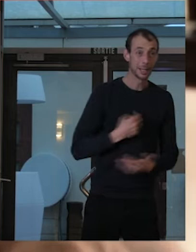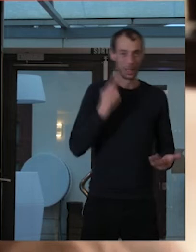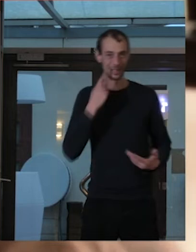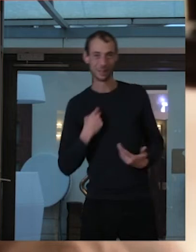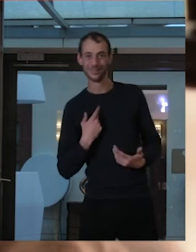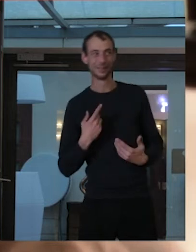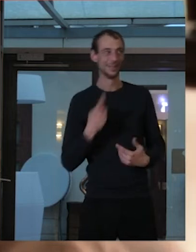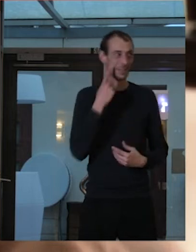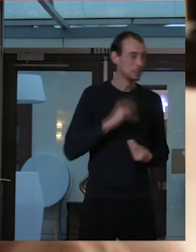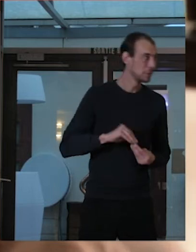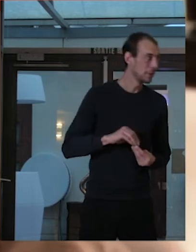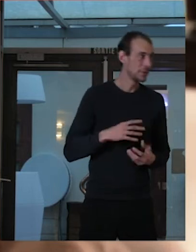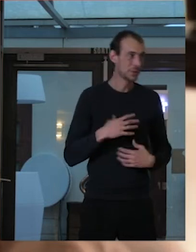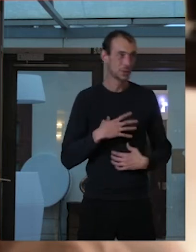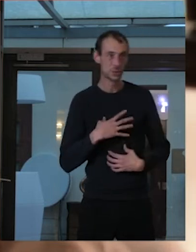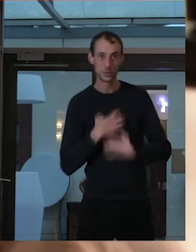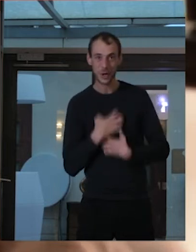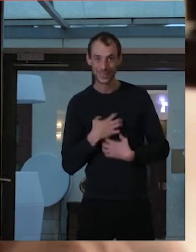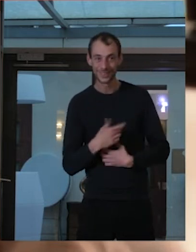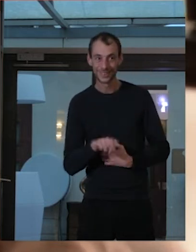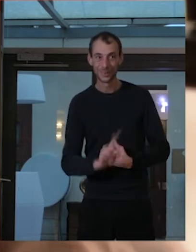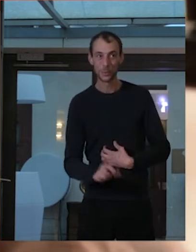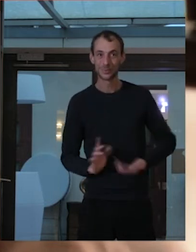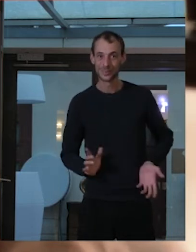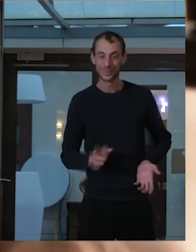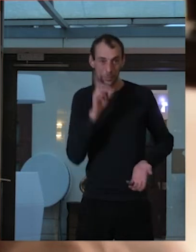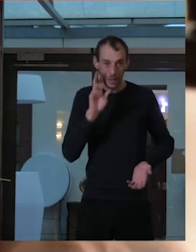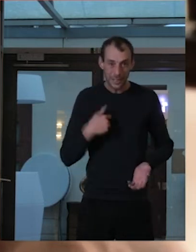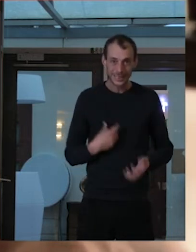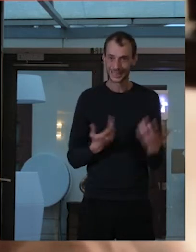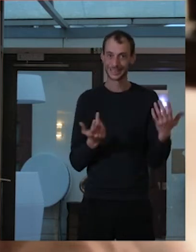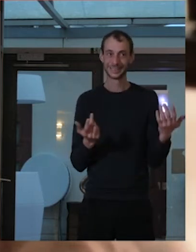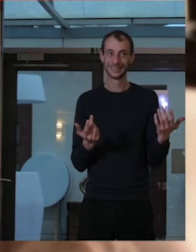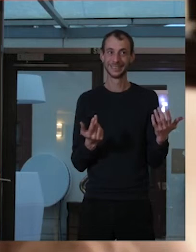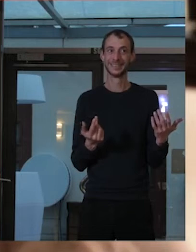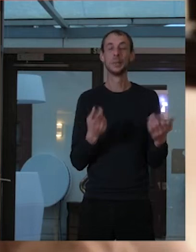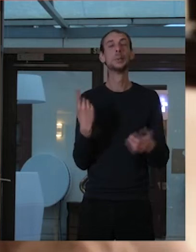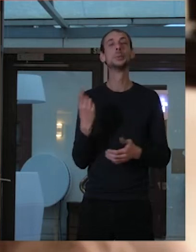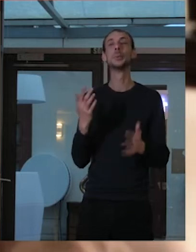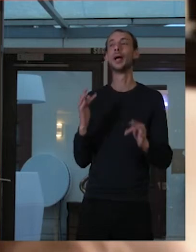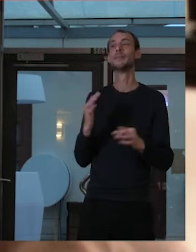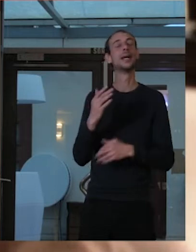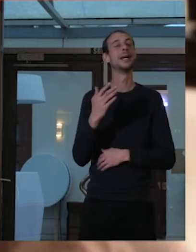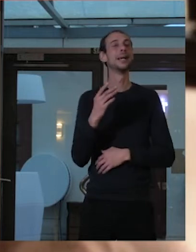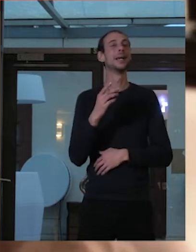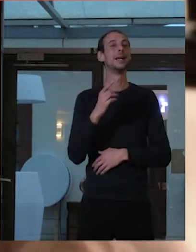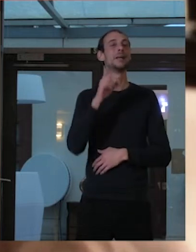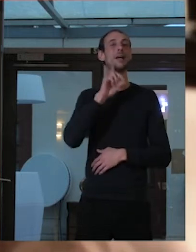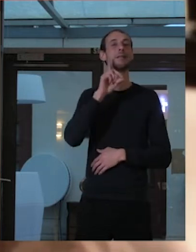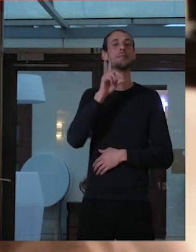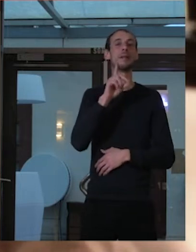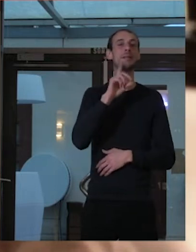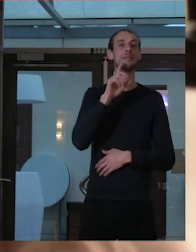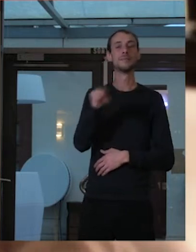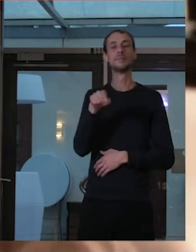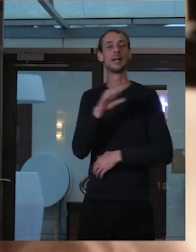casse le suspense tout de suite. Voilà, c'est qu'en fait, on parle, quand il s'agit de parler de la pratique féminine professionnelle ou pas, d'ailleurs, on